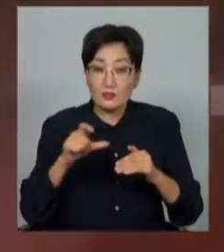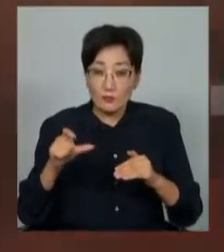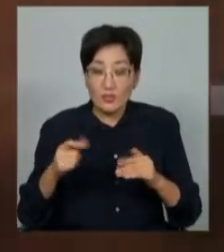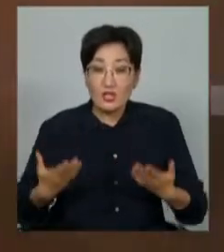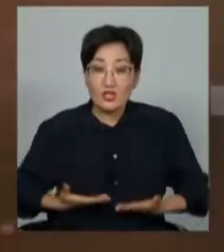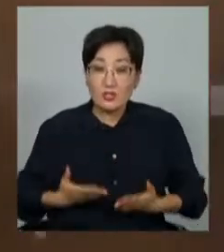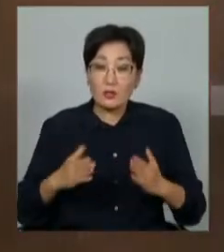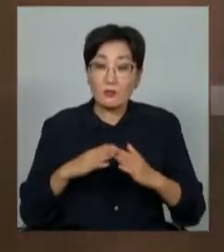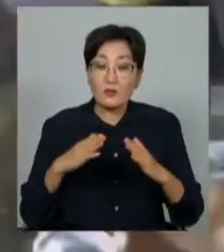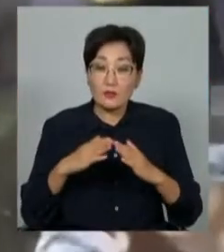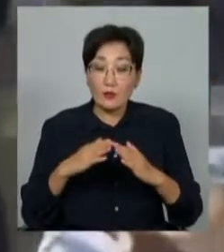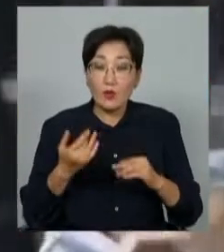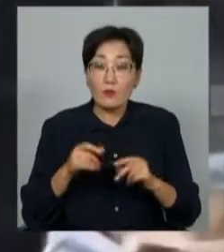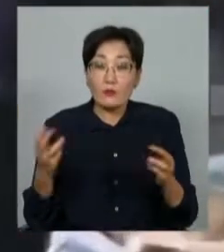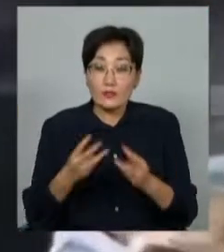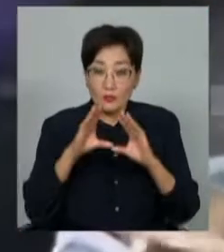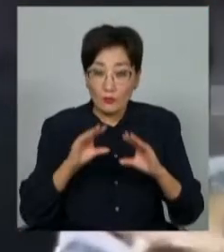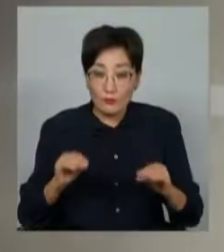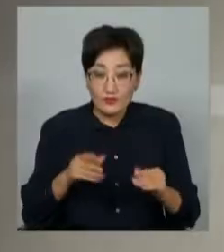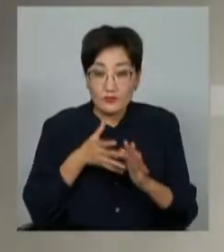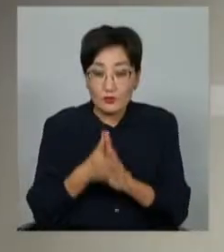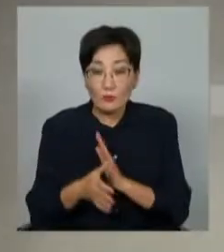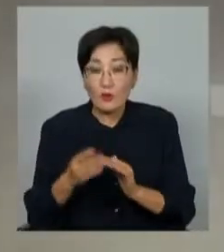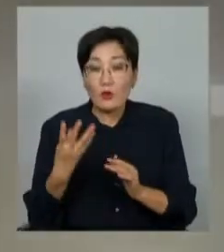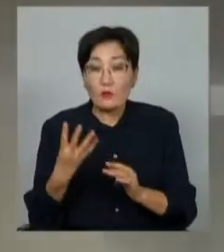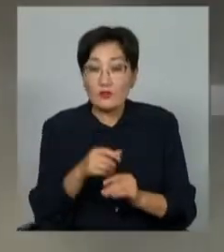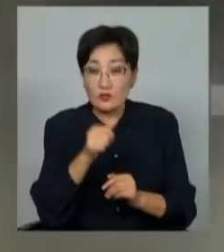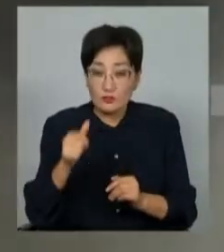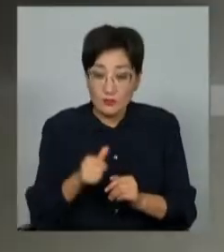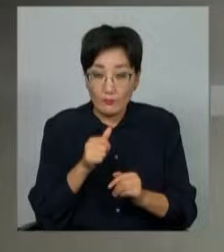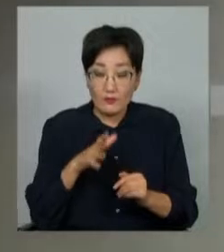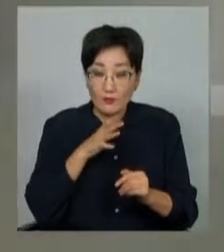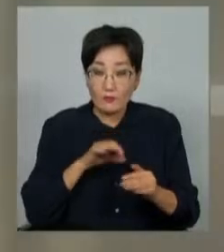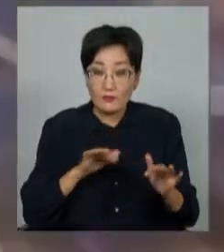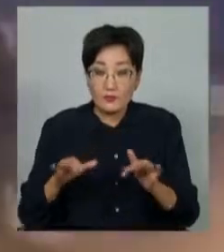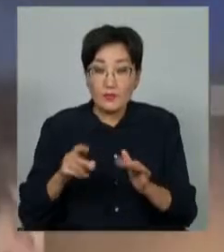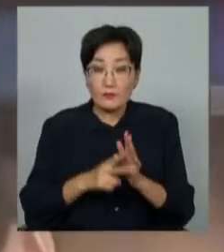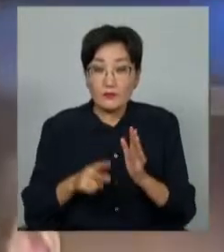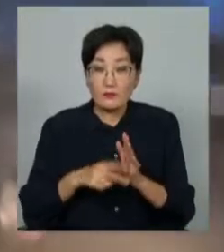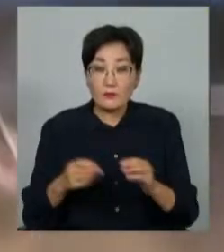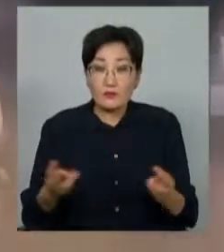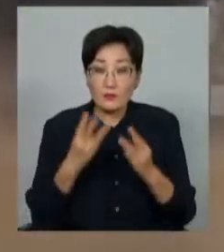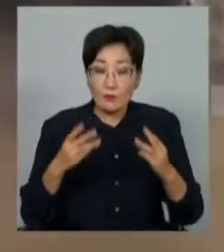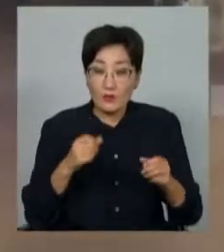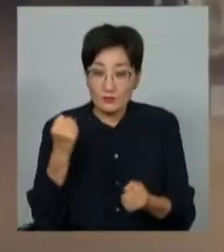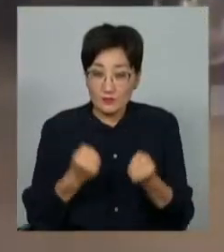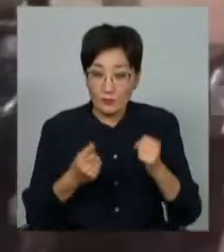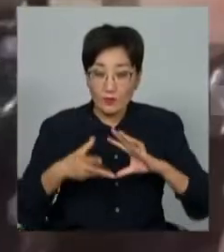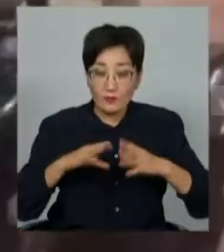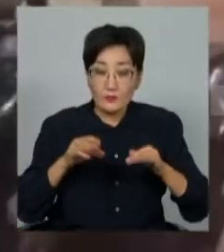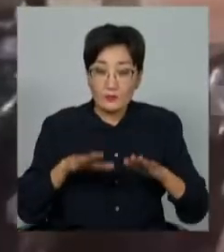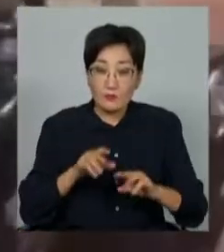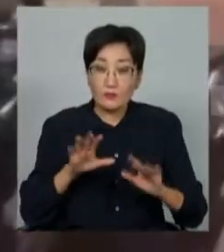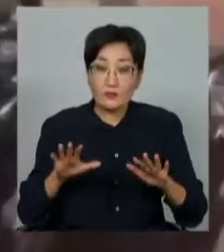жилыми. Сообщается, что на тушение пожара ушло больше 4 часов. Было задействовано 70 пожарных машин. Всего же на